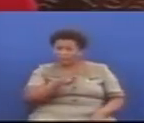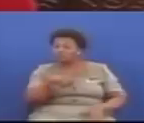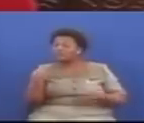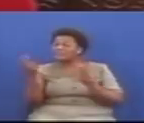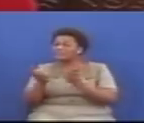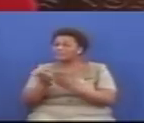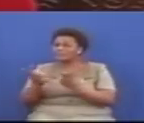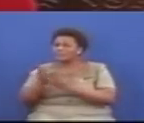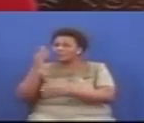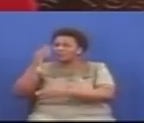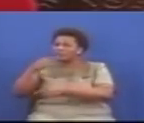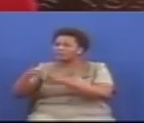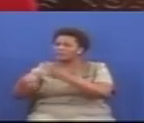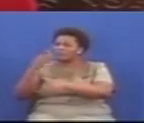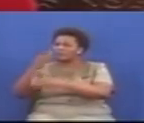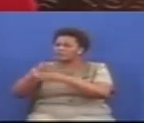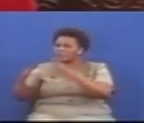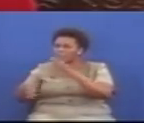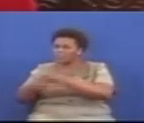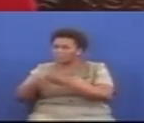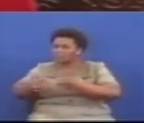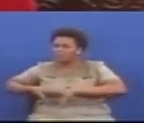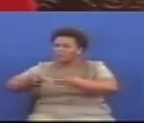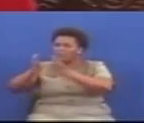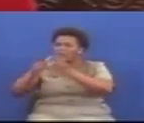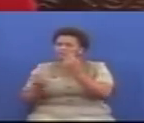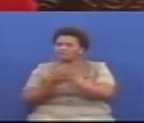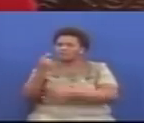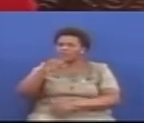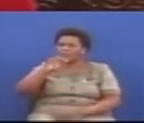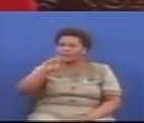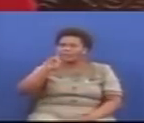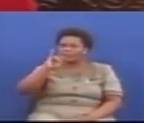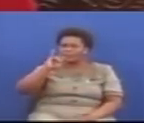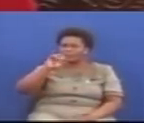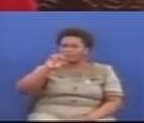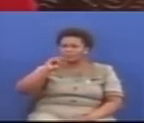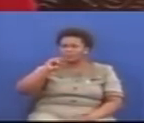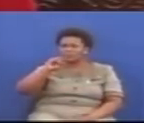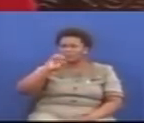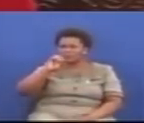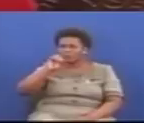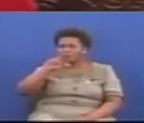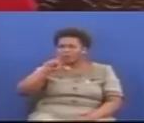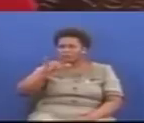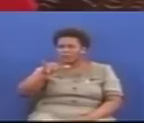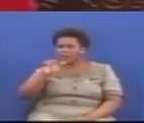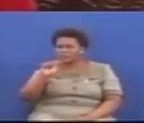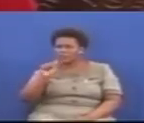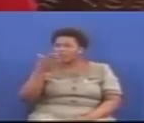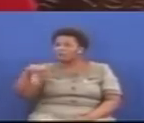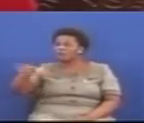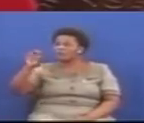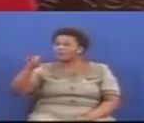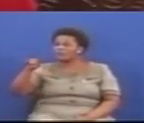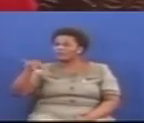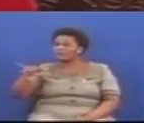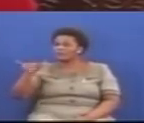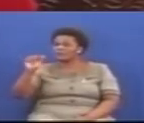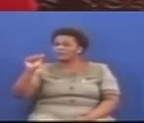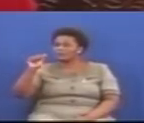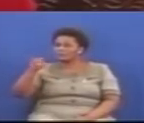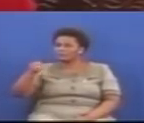ujenzi wa barabara kutoka Kisoria Bunda Nyamswa, na wenyewe umekuwa ukisuasua. Mbali ya tatizo la